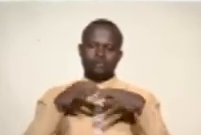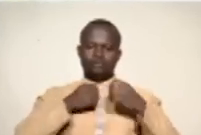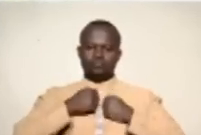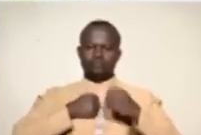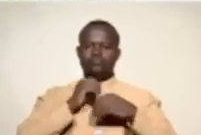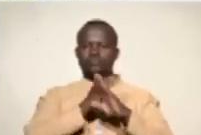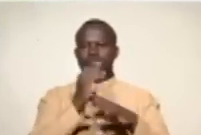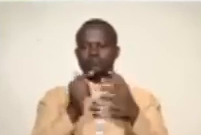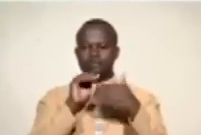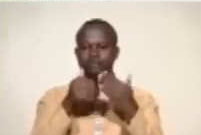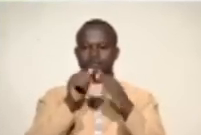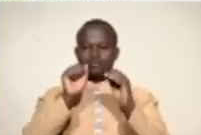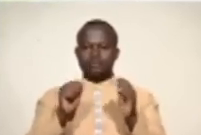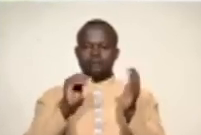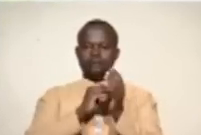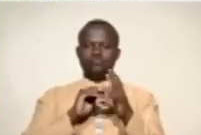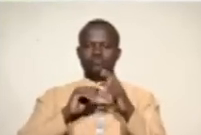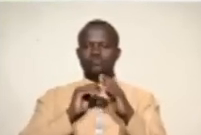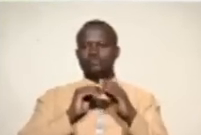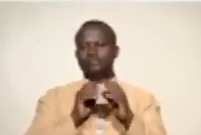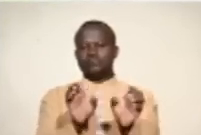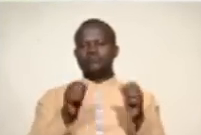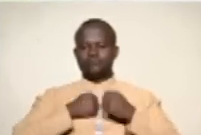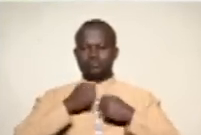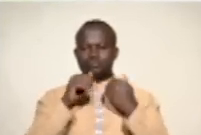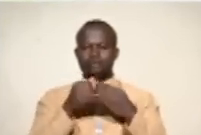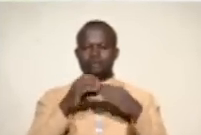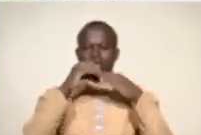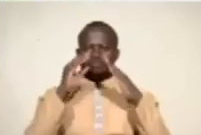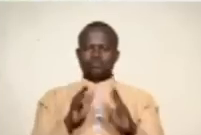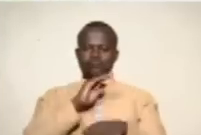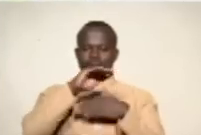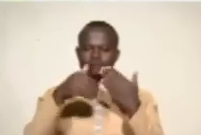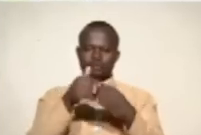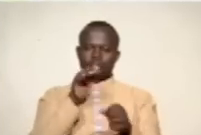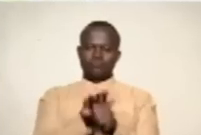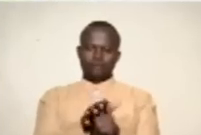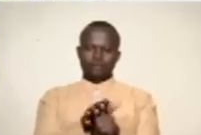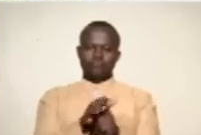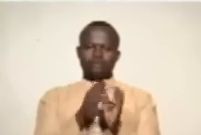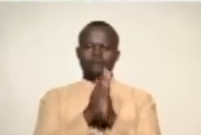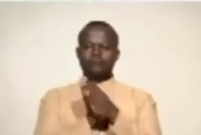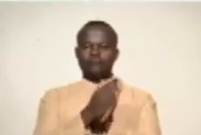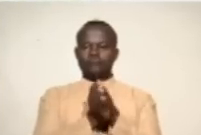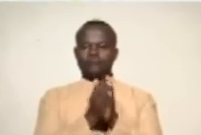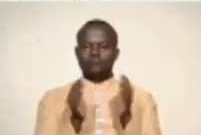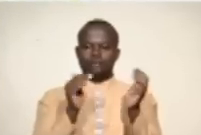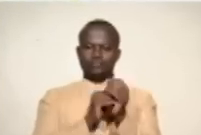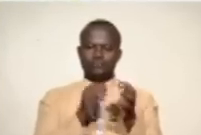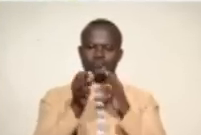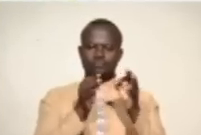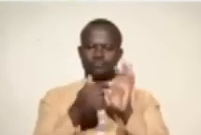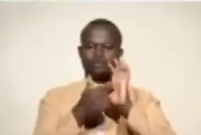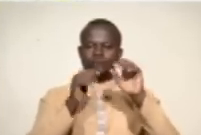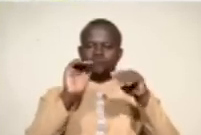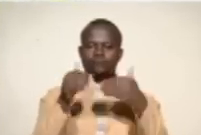kurwanya icyo ari cyo cyose cyakongera gushaka gutanya Abanyarwanda. Turi abayobozi b'abaturage. Amateka yagarutsweho cyane agaragaza